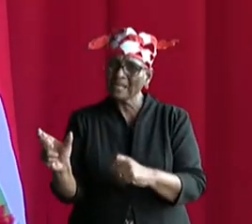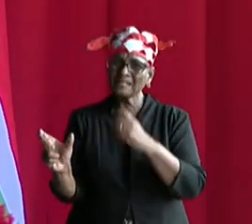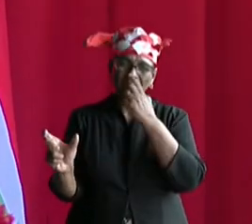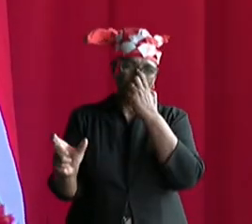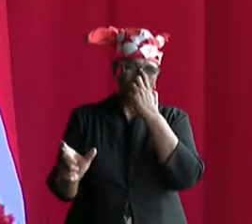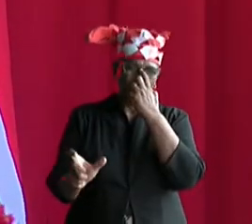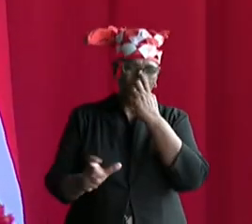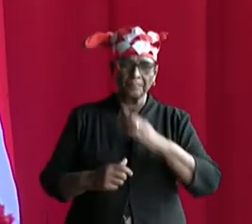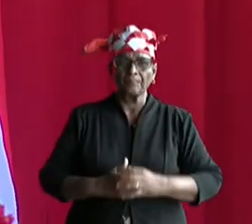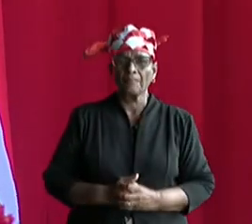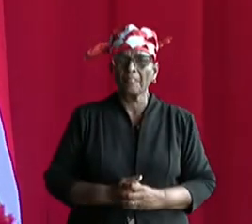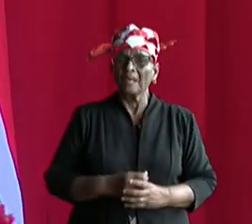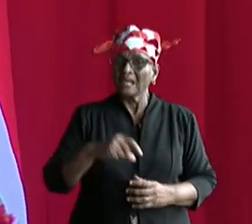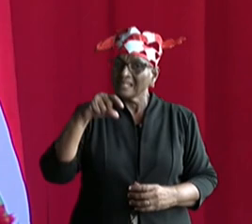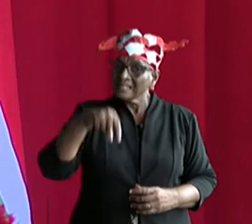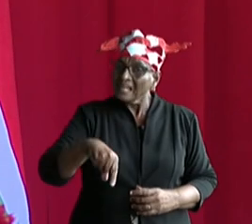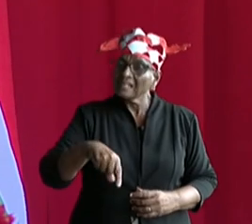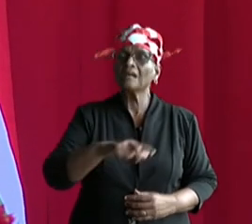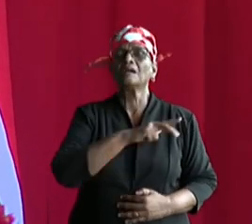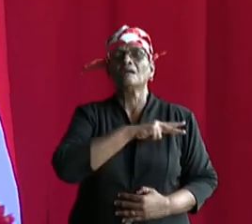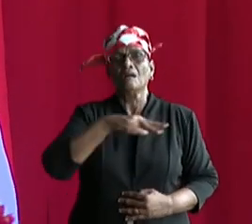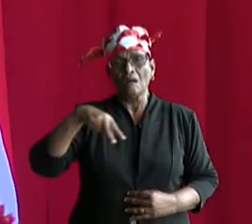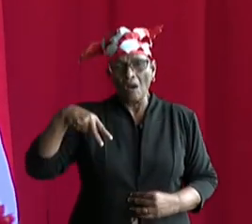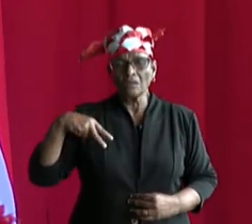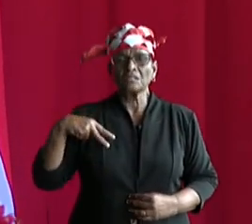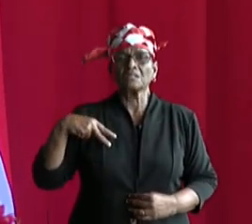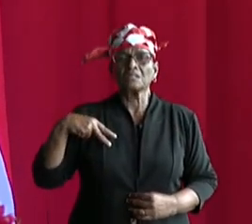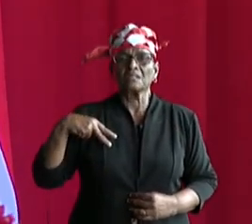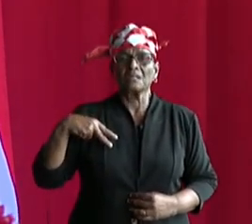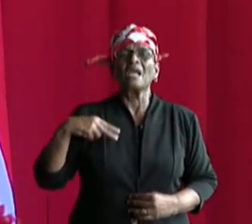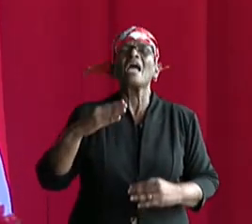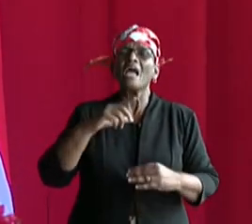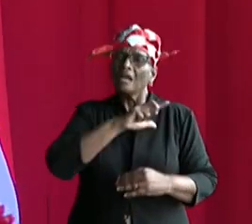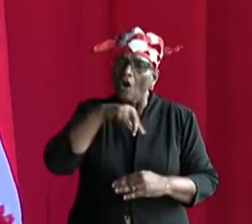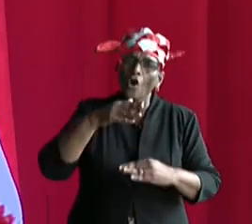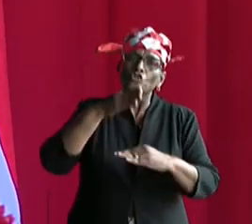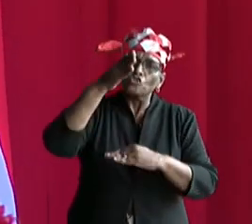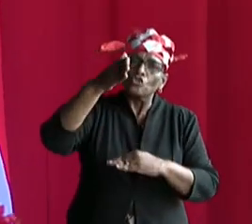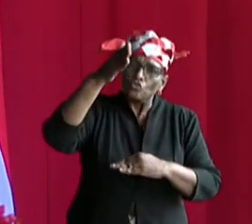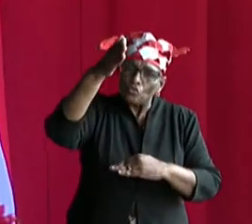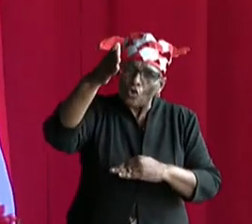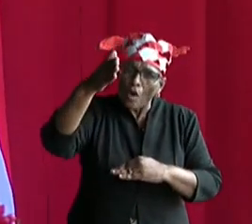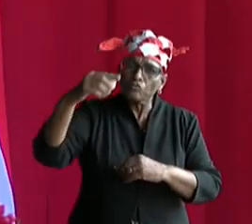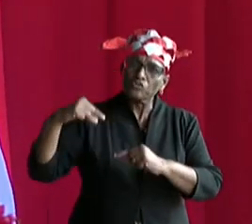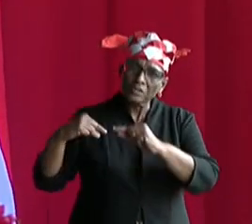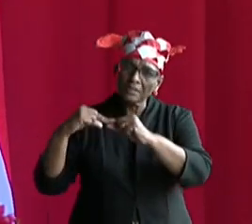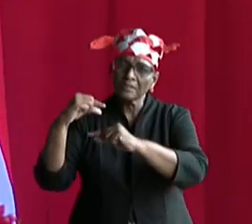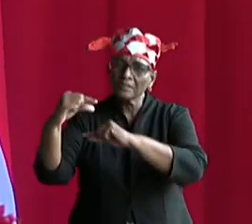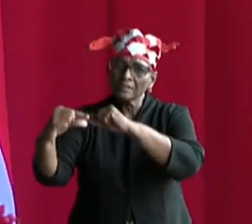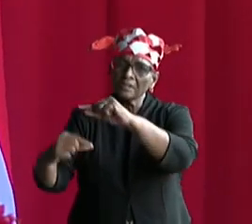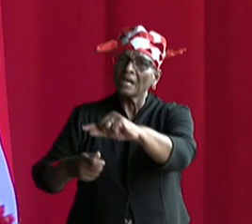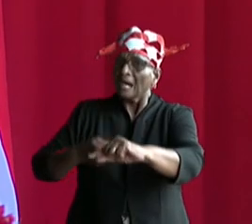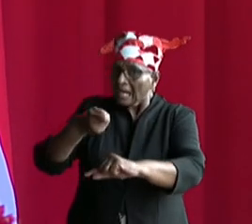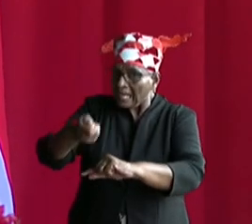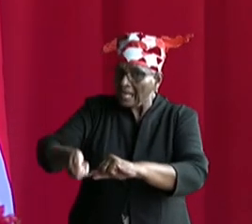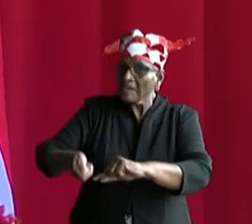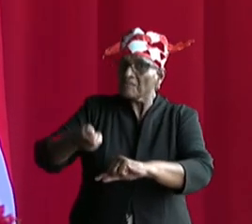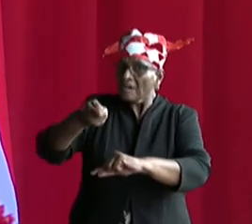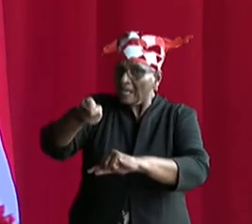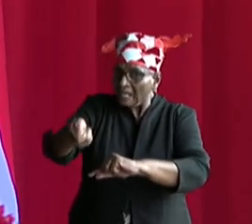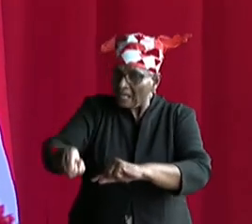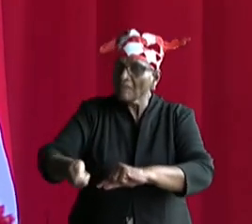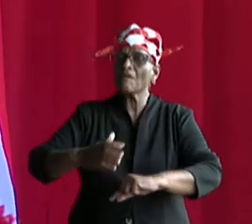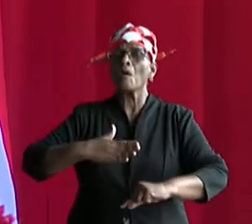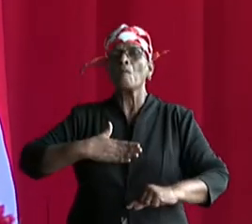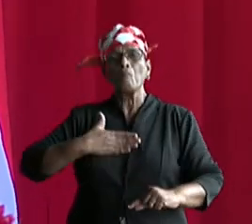aspecten. Dat dit ons en onze toekomstige generatie gegeven mag zijn,